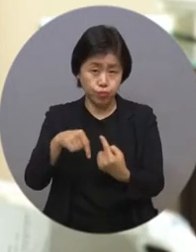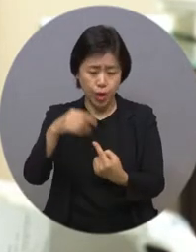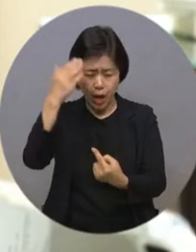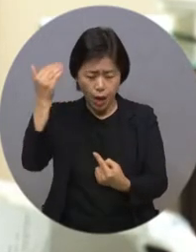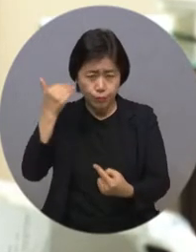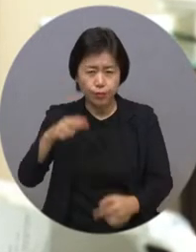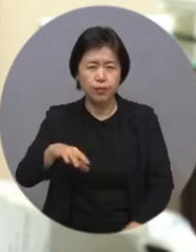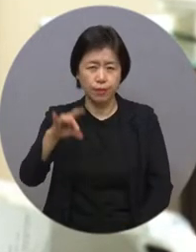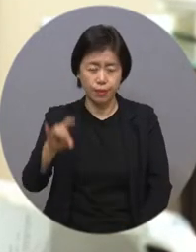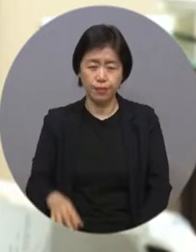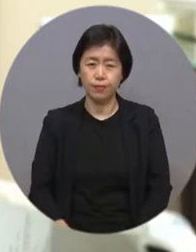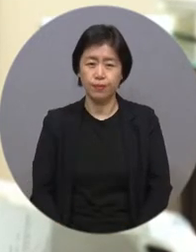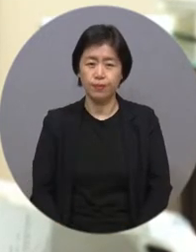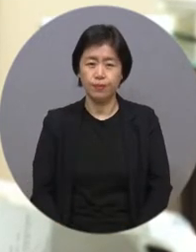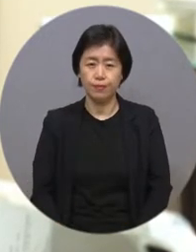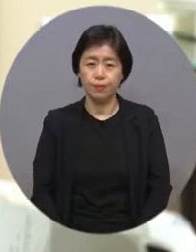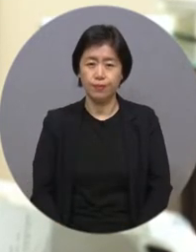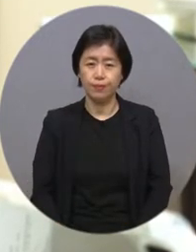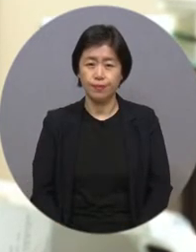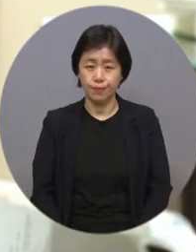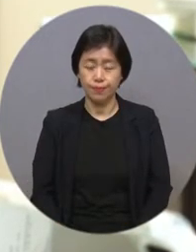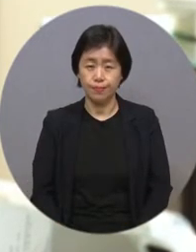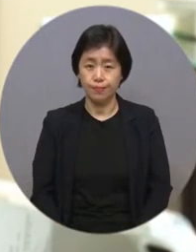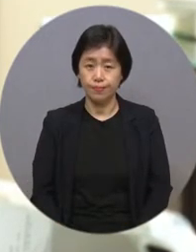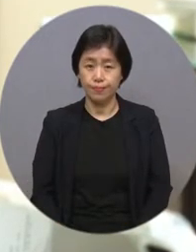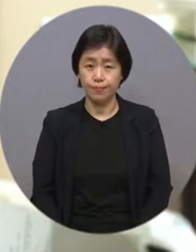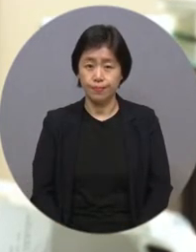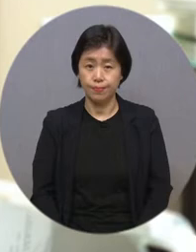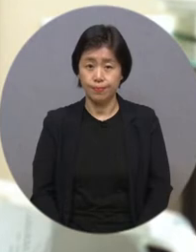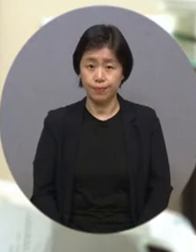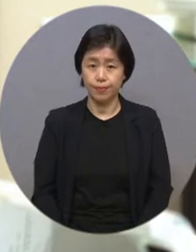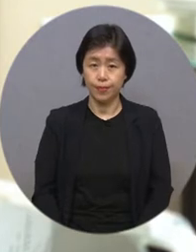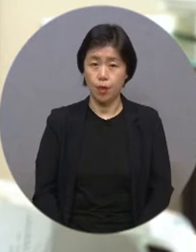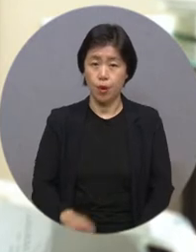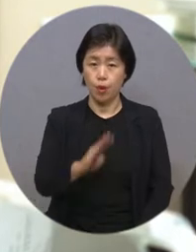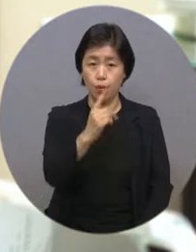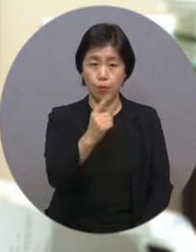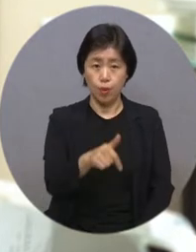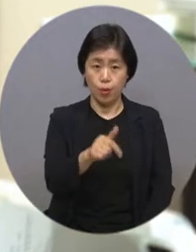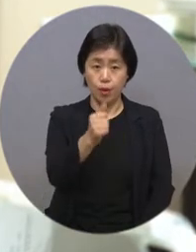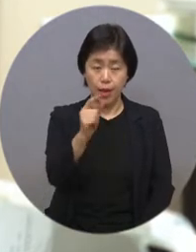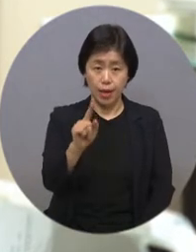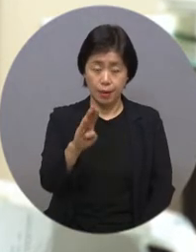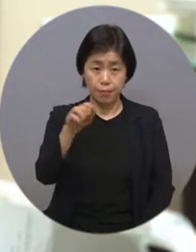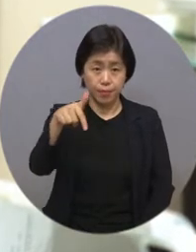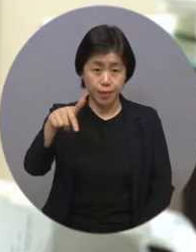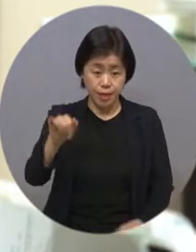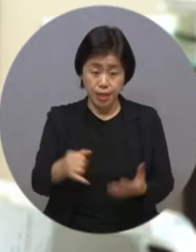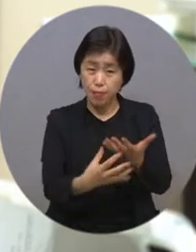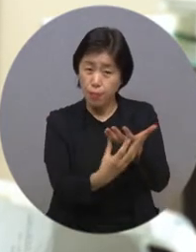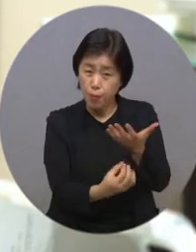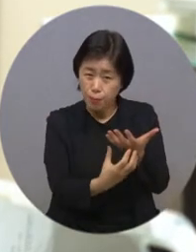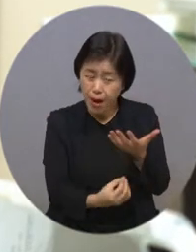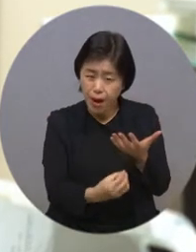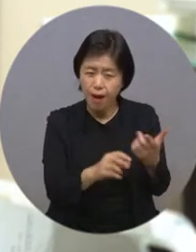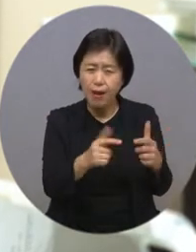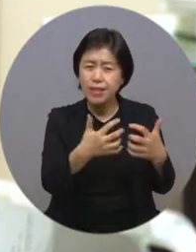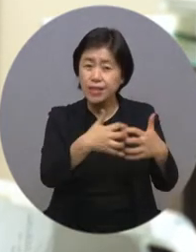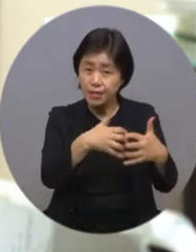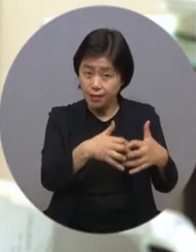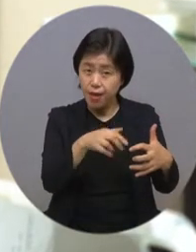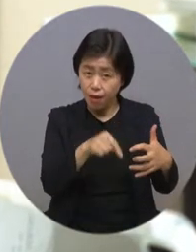했고요. 국내에 이제 굴지에 이제 복합기를 생산하는 S그룹이나 L그룹 회장님들도 여러